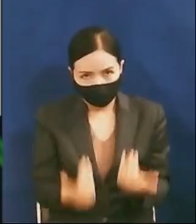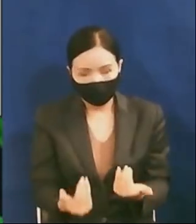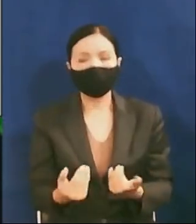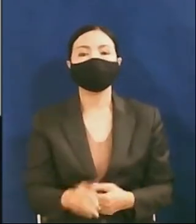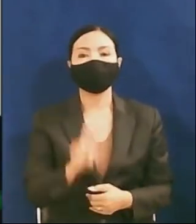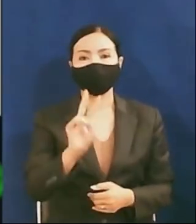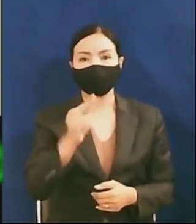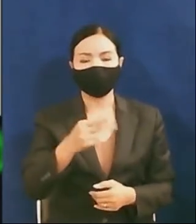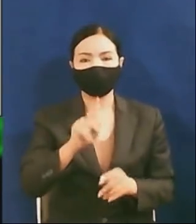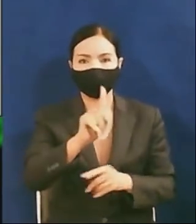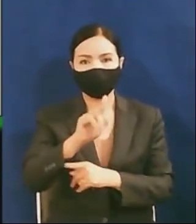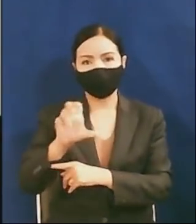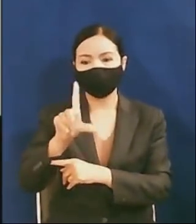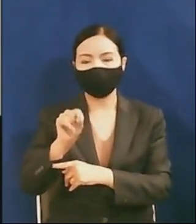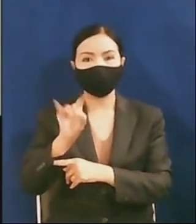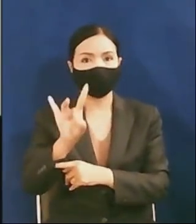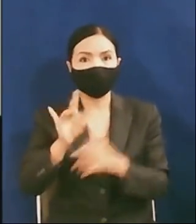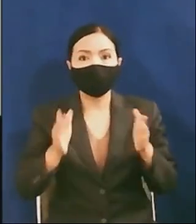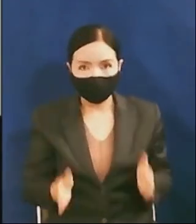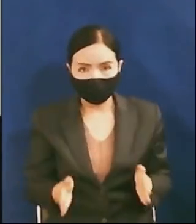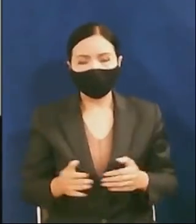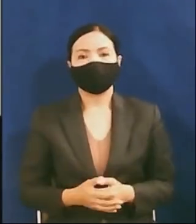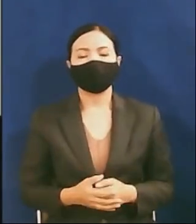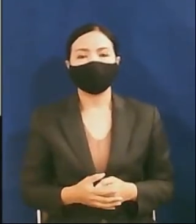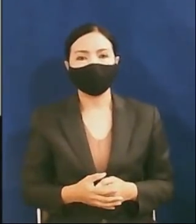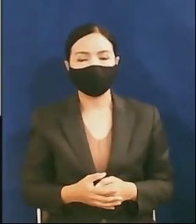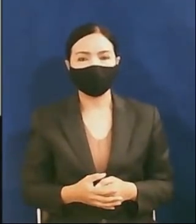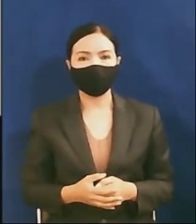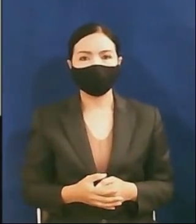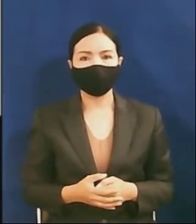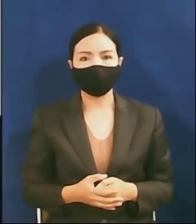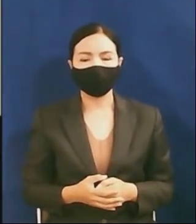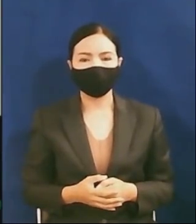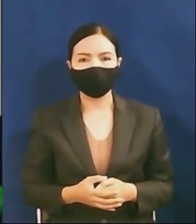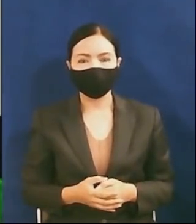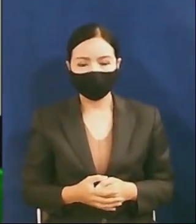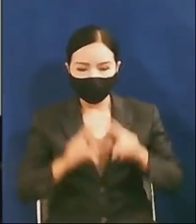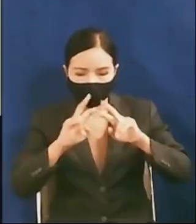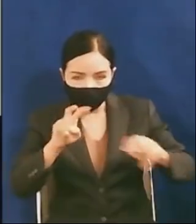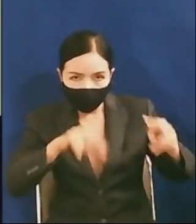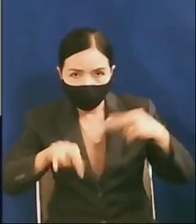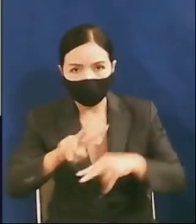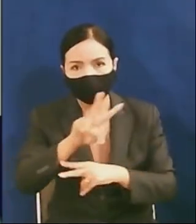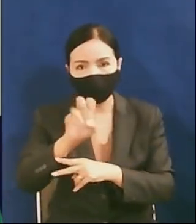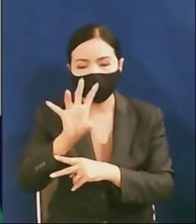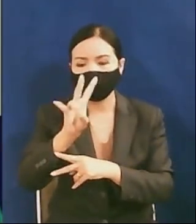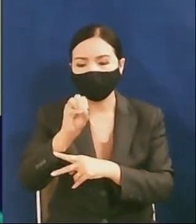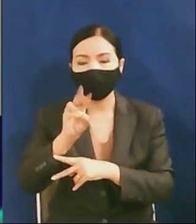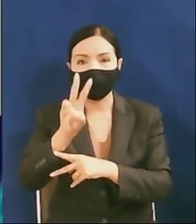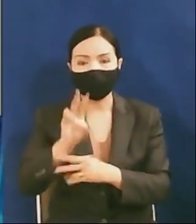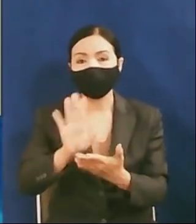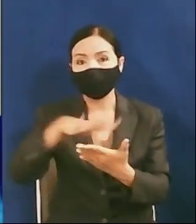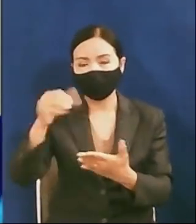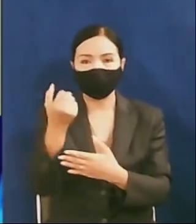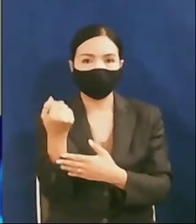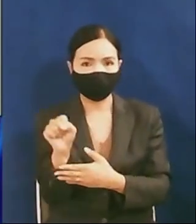นะครับ 21,128 รายนะครับโดยที่เป็นการคัดกรองเชิงรุก272รายมาจากต่างประเ